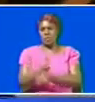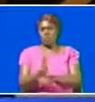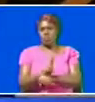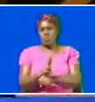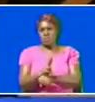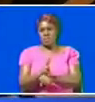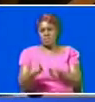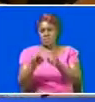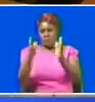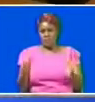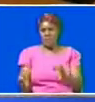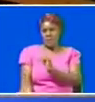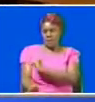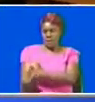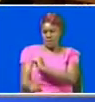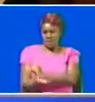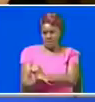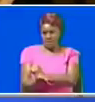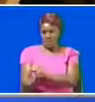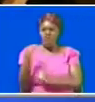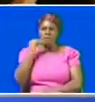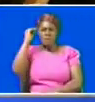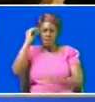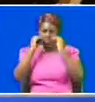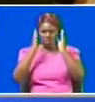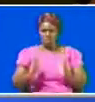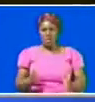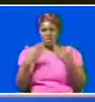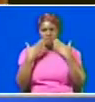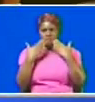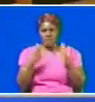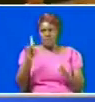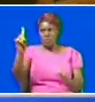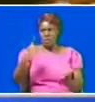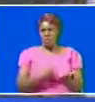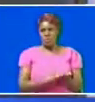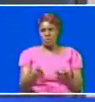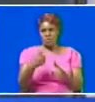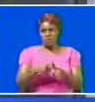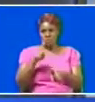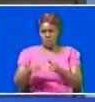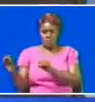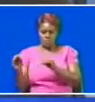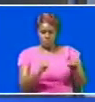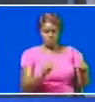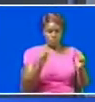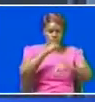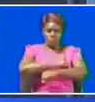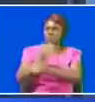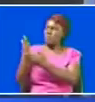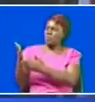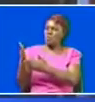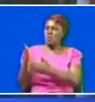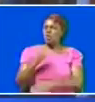desks. Ushawishi ambao umemsukuma mwalimu mkuu ambaye amemaliza tu juma moja tangu kuhamishwa katika shule hii